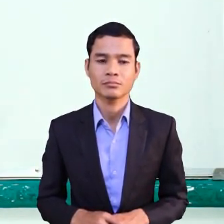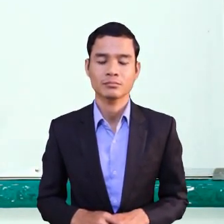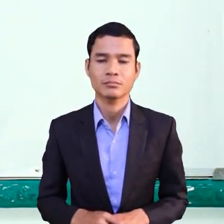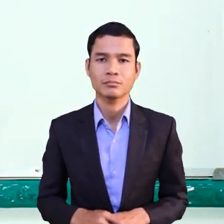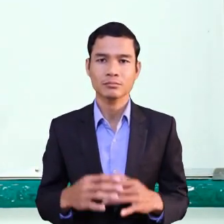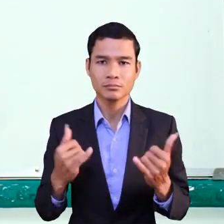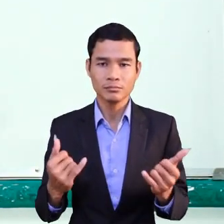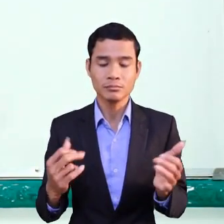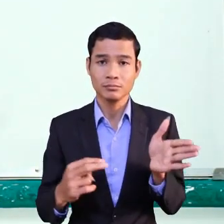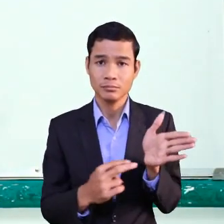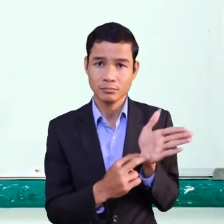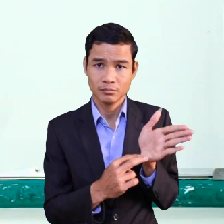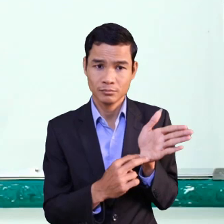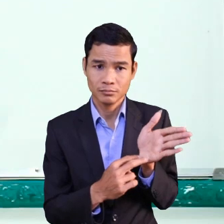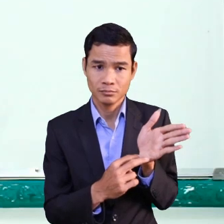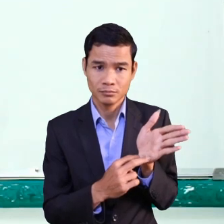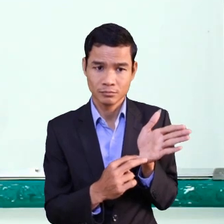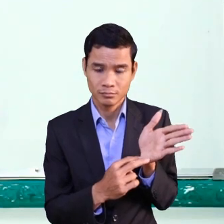ចានេះ